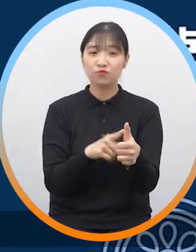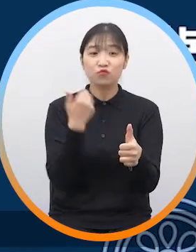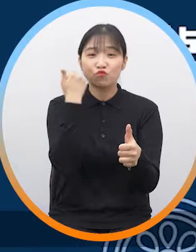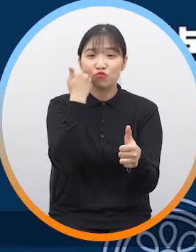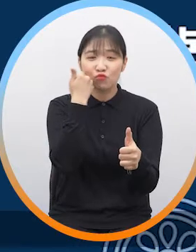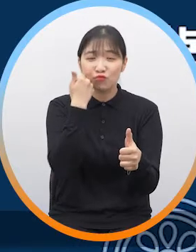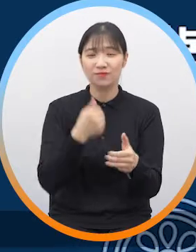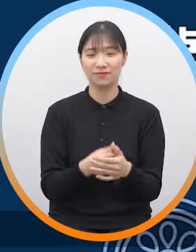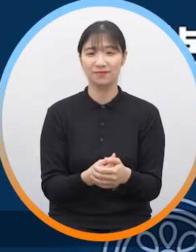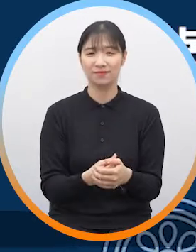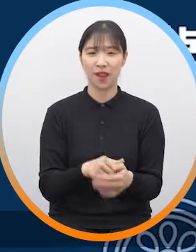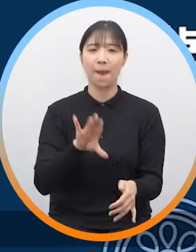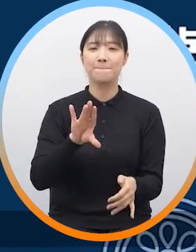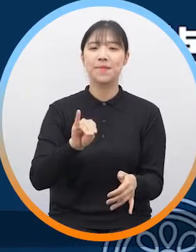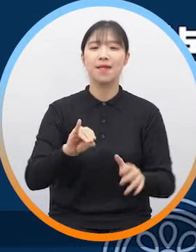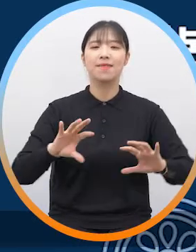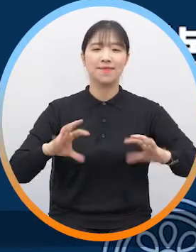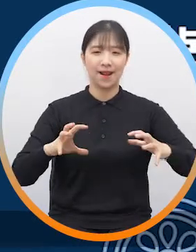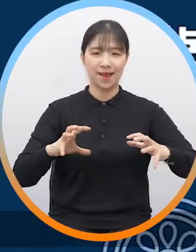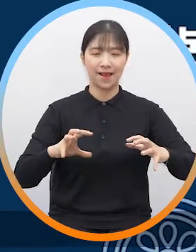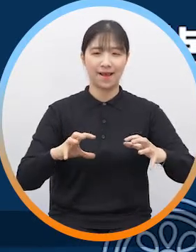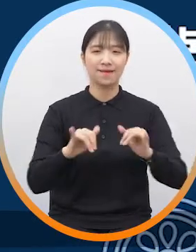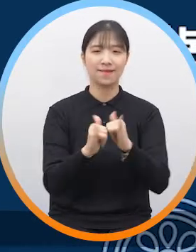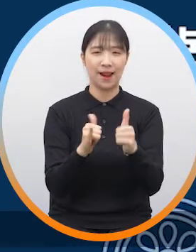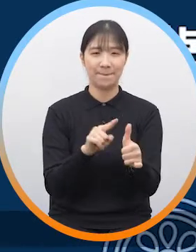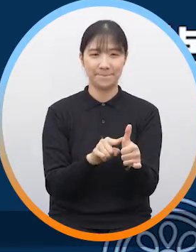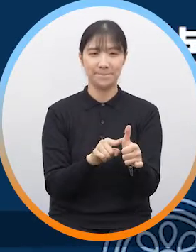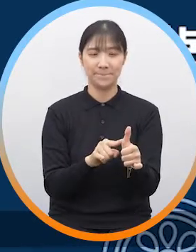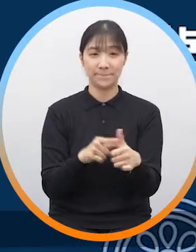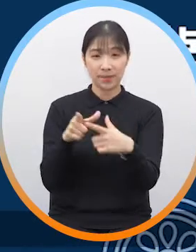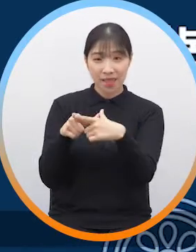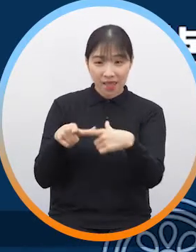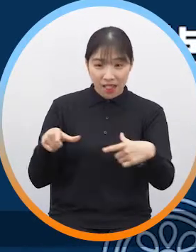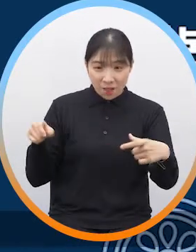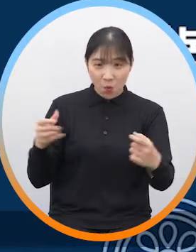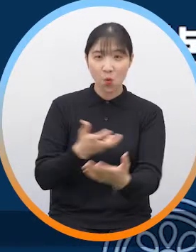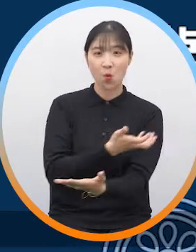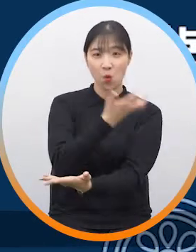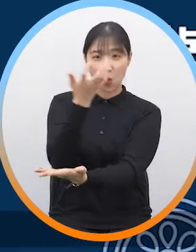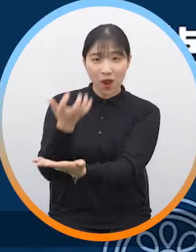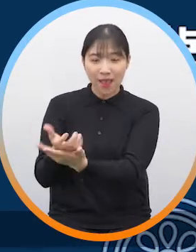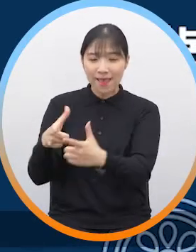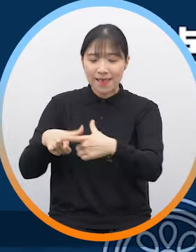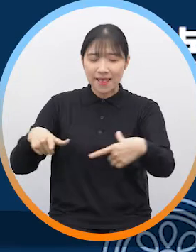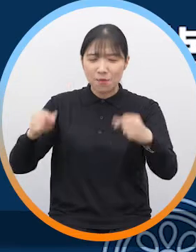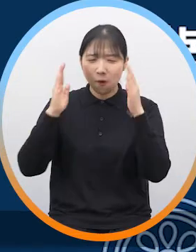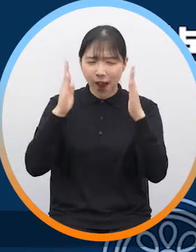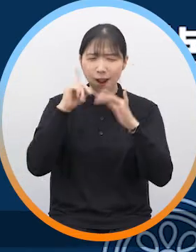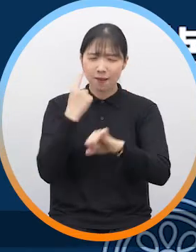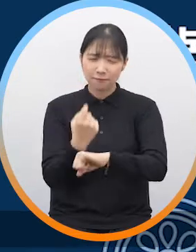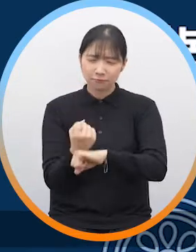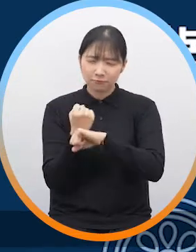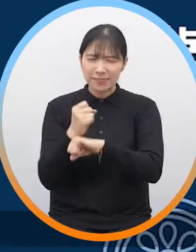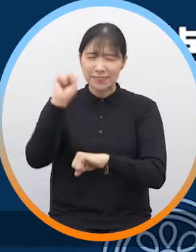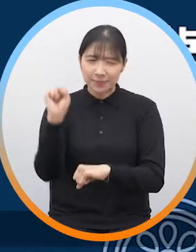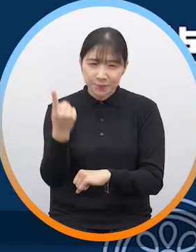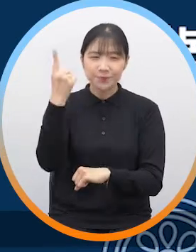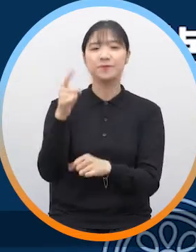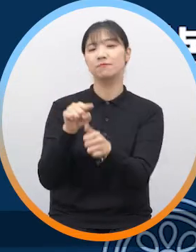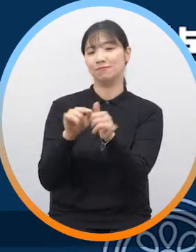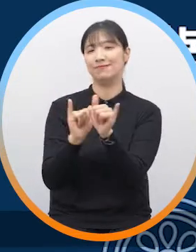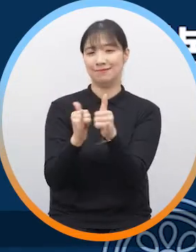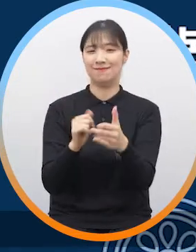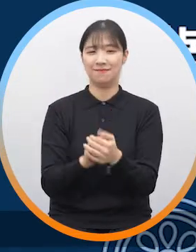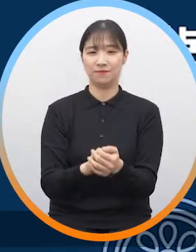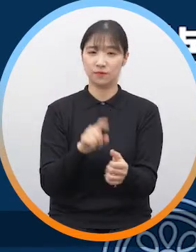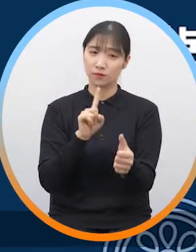박사는 백제나라 사람으로 일본으로 건너가서 일본 학문의 시조가 됐다고 하는 사람입니다.